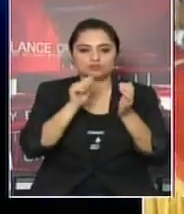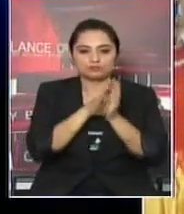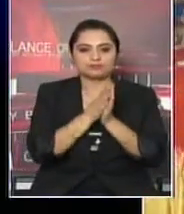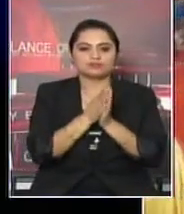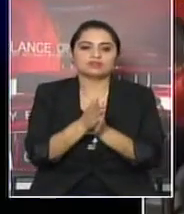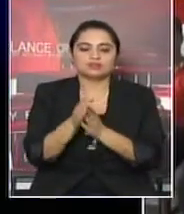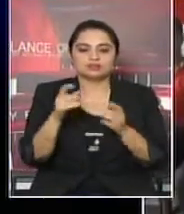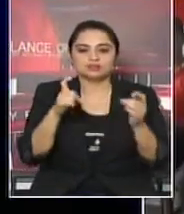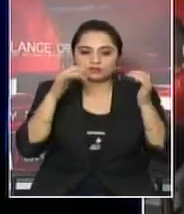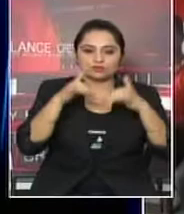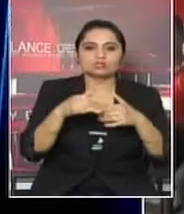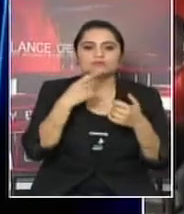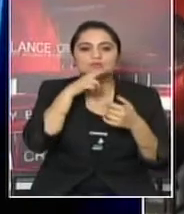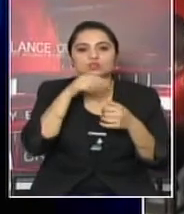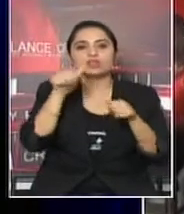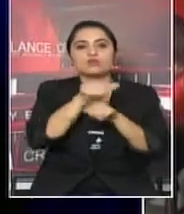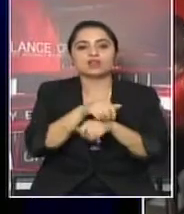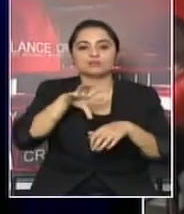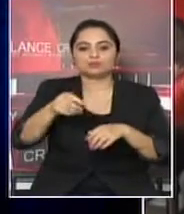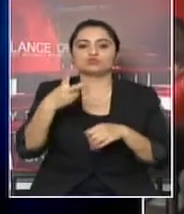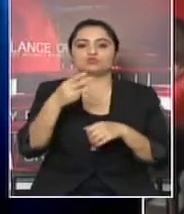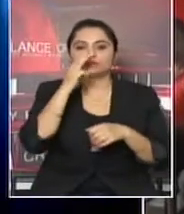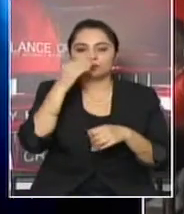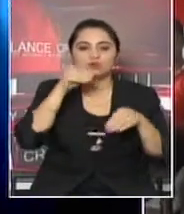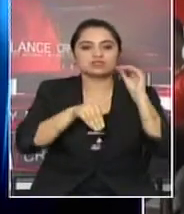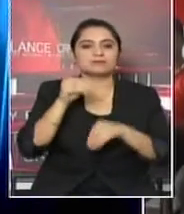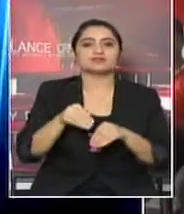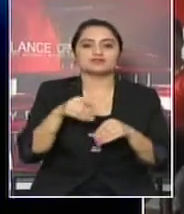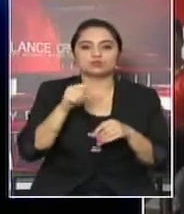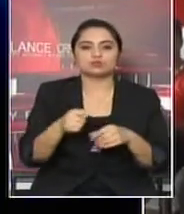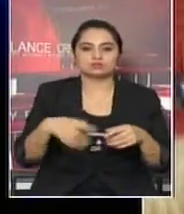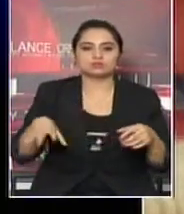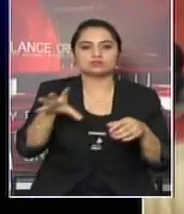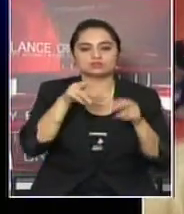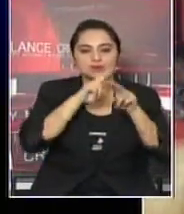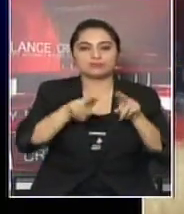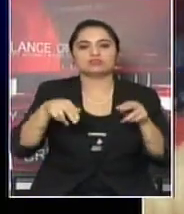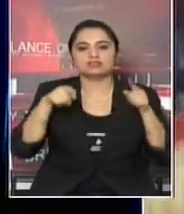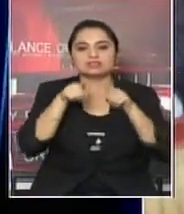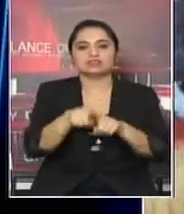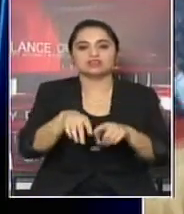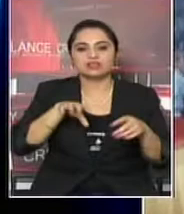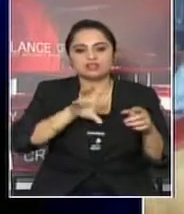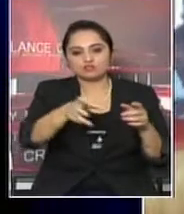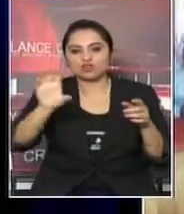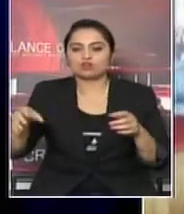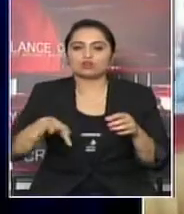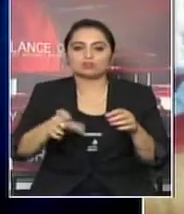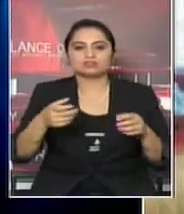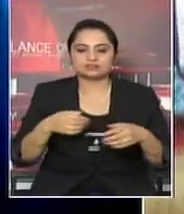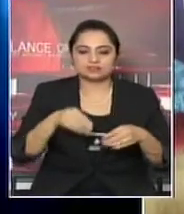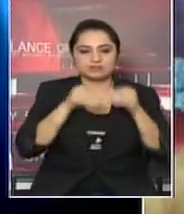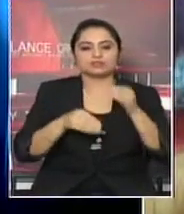बोल्दै अध्यक्ष प्रचण्डले प्रदेश नम्बर 2 मा हुन लागेको निर्वाचनको सम्पन्नतासँगै सङ्घ र प्रदेश निर्वाचनको बाटो